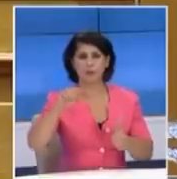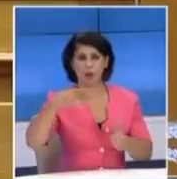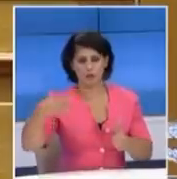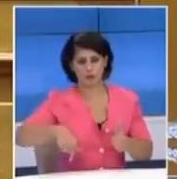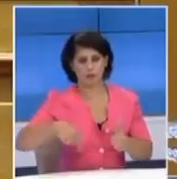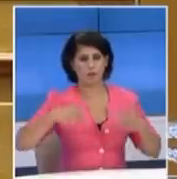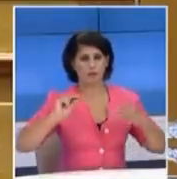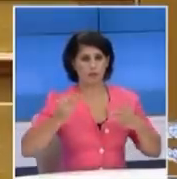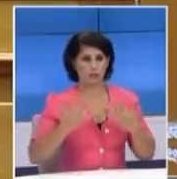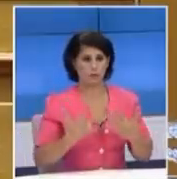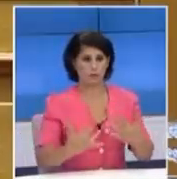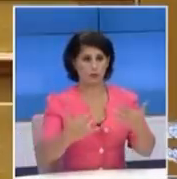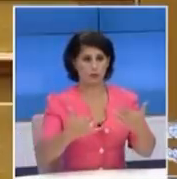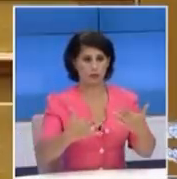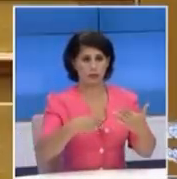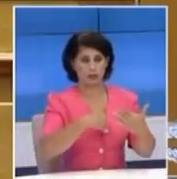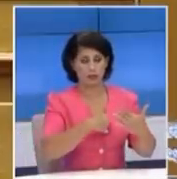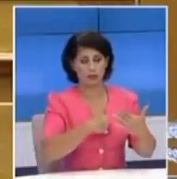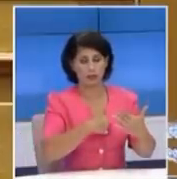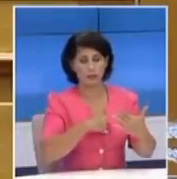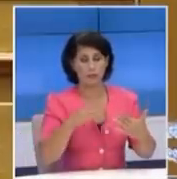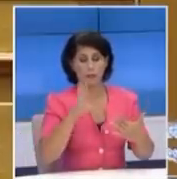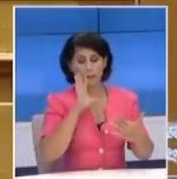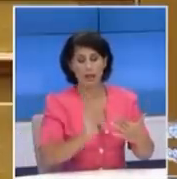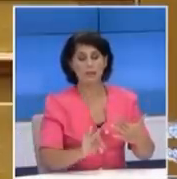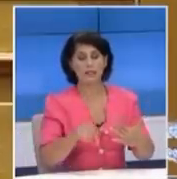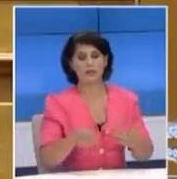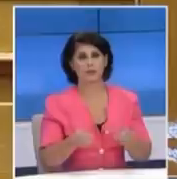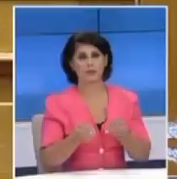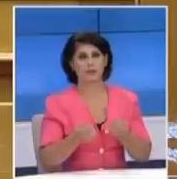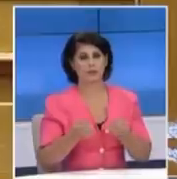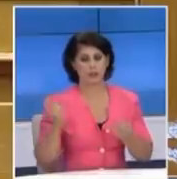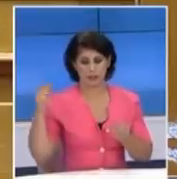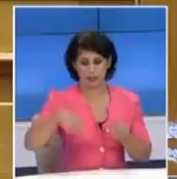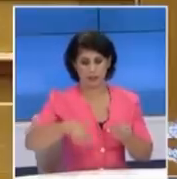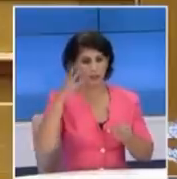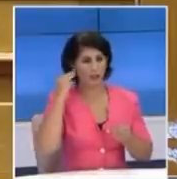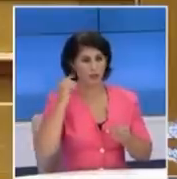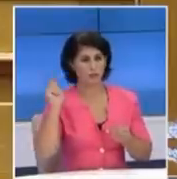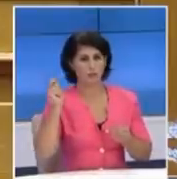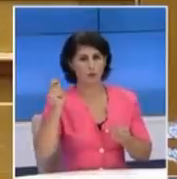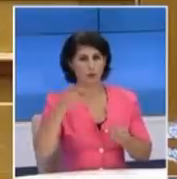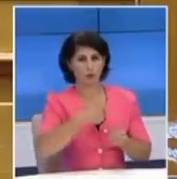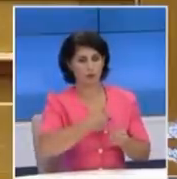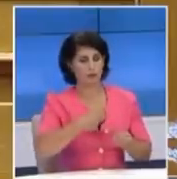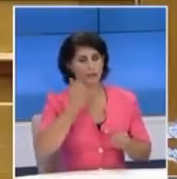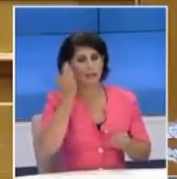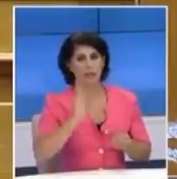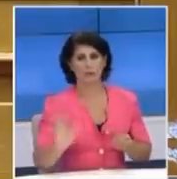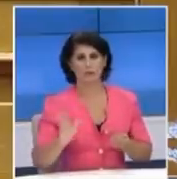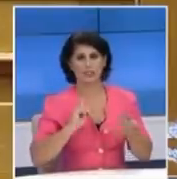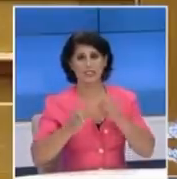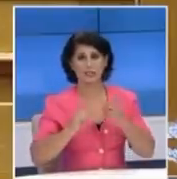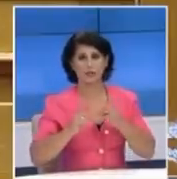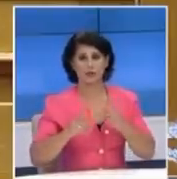Κοινοβούλιο. Θλίβομαι, ειλικρινά θλίβομαι για αυτά που συμβαίνουν. Ήρθα από τους πολιτικούς αρχηγούς και ντρέπομαι για αυτά που άκουσα σήμερα. Πιστεύω ότι έχουν